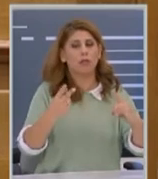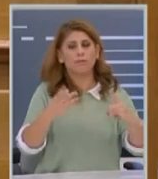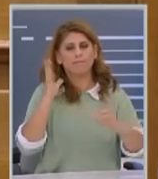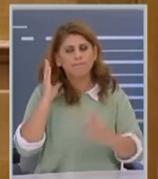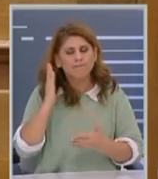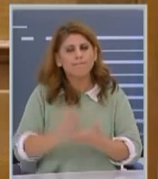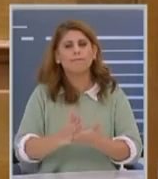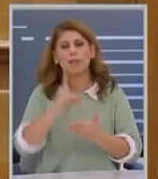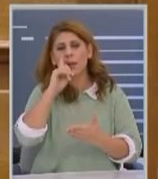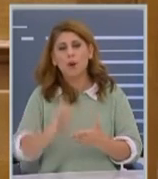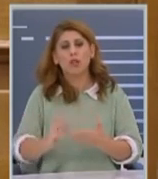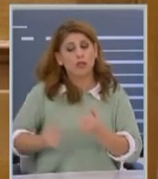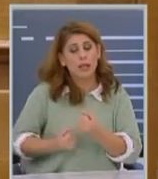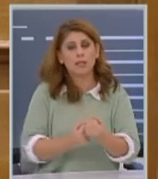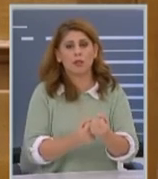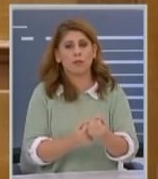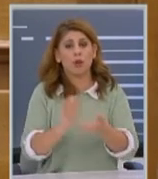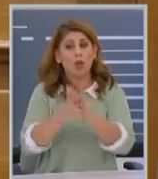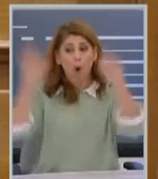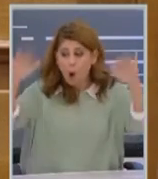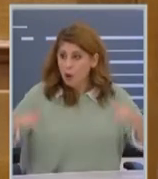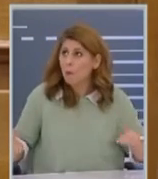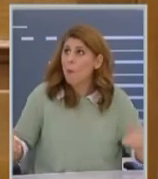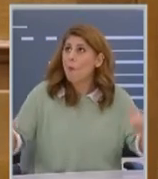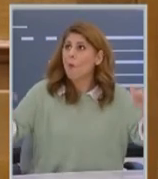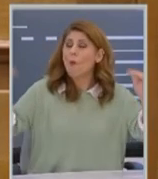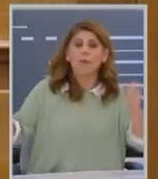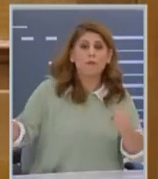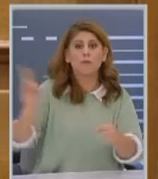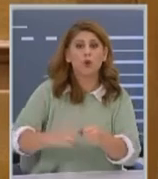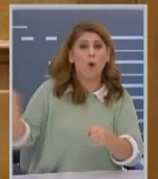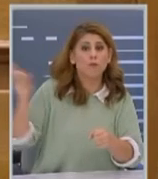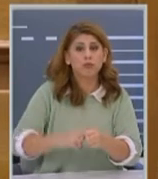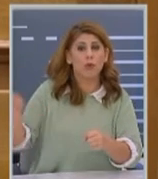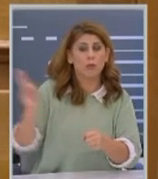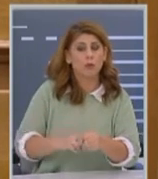απόλυτο το χρέος μας να τους στηρίξουμε. Ρευστότητα του χώρου.